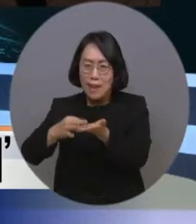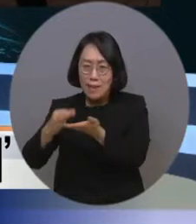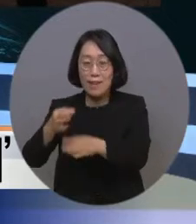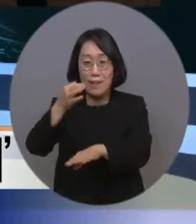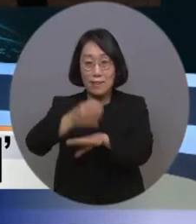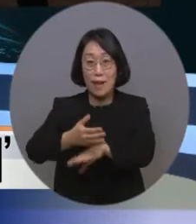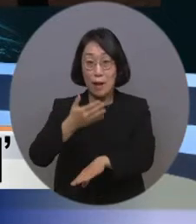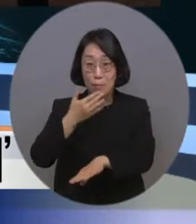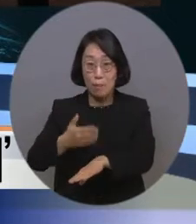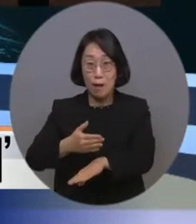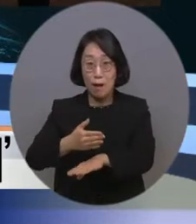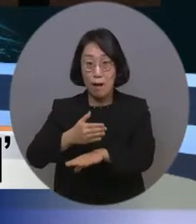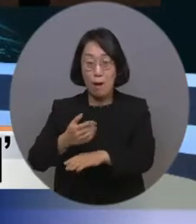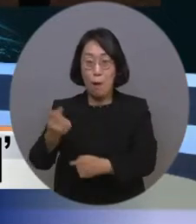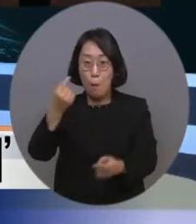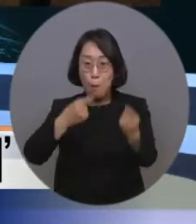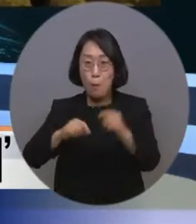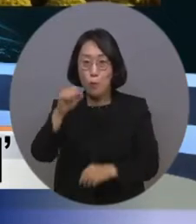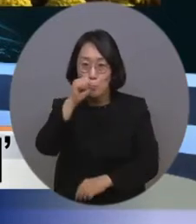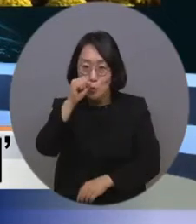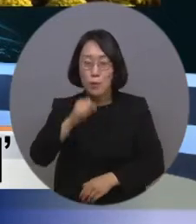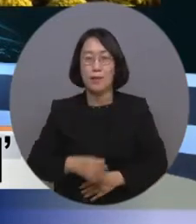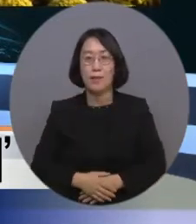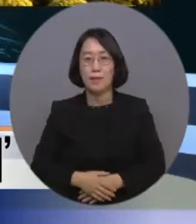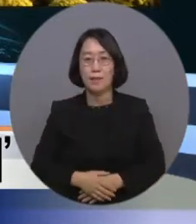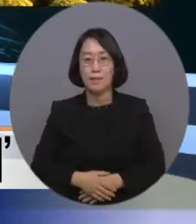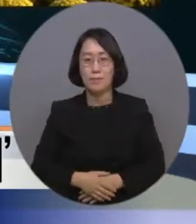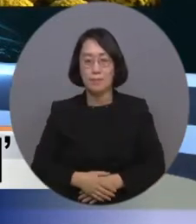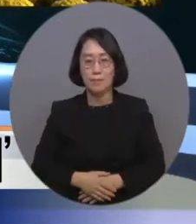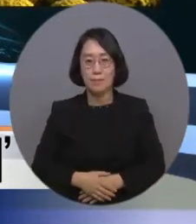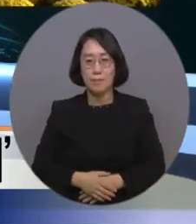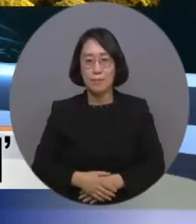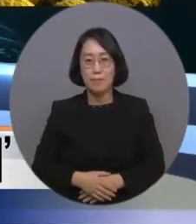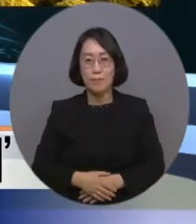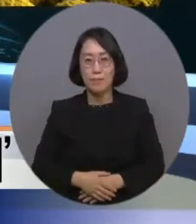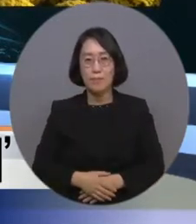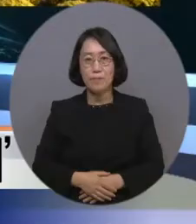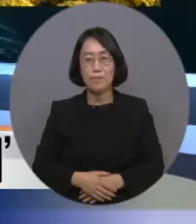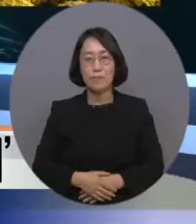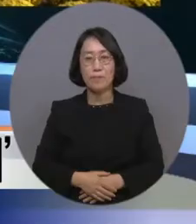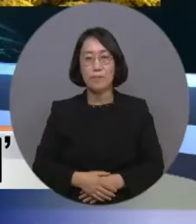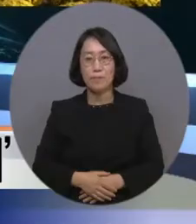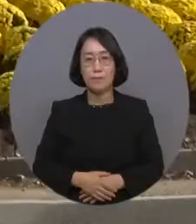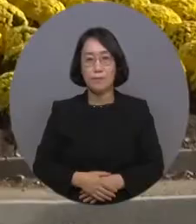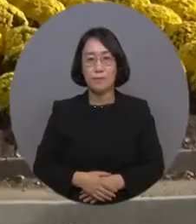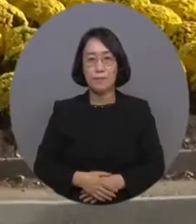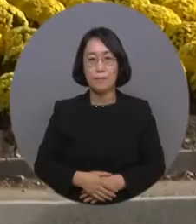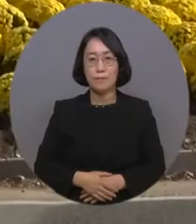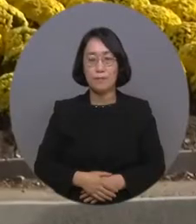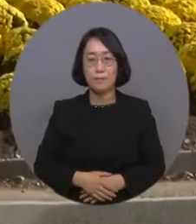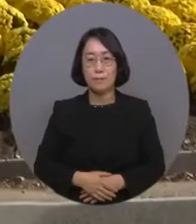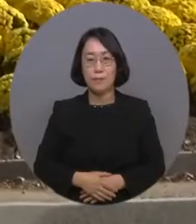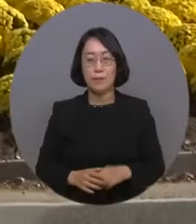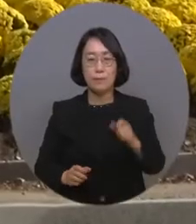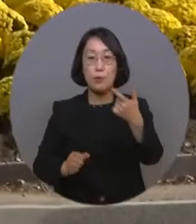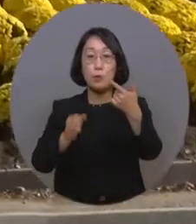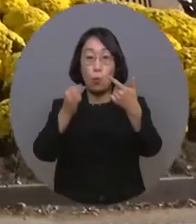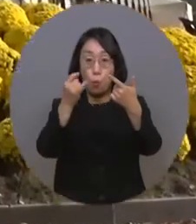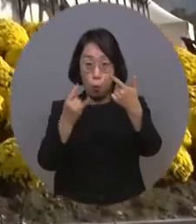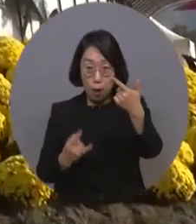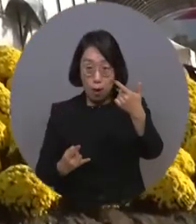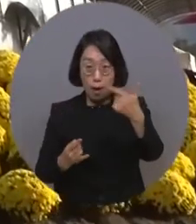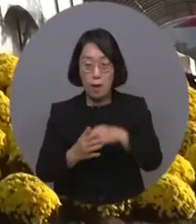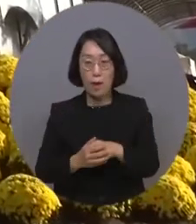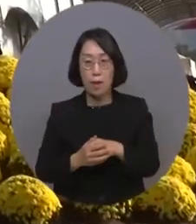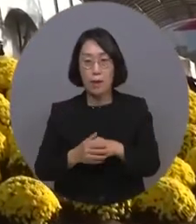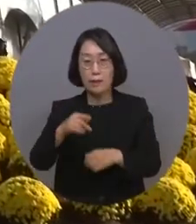수 있어 많은 발길이 모였는데요. 현장 소식 장유진 기자가 전합니다. 올해로 16회째를 맞고